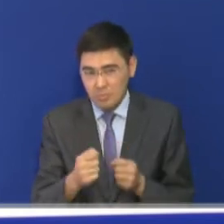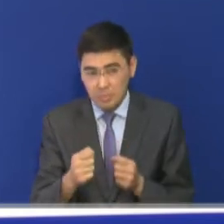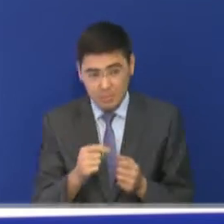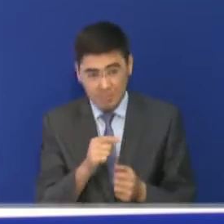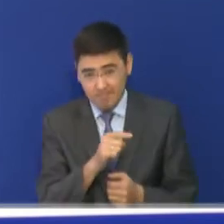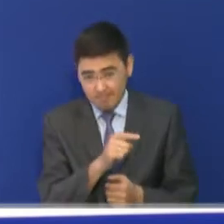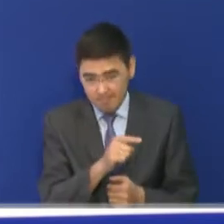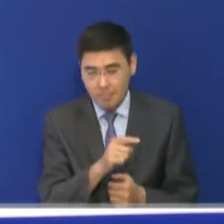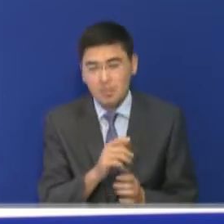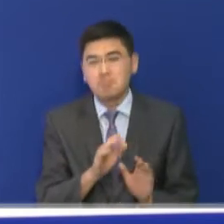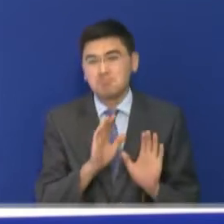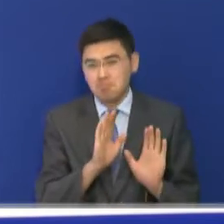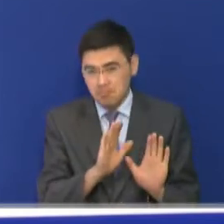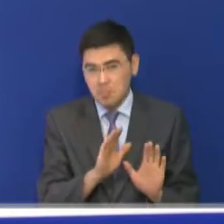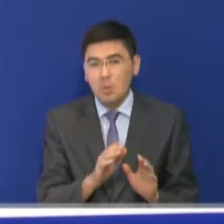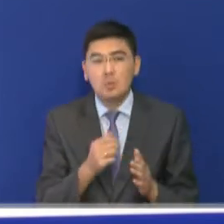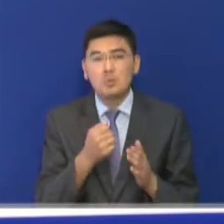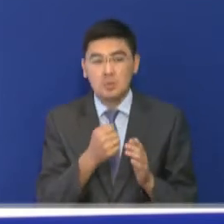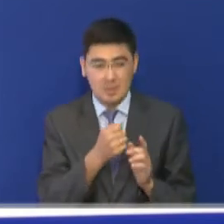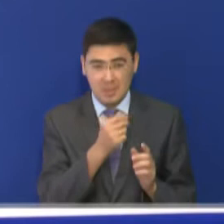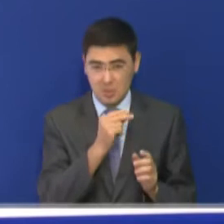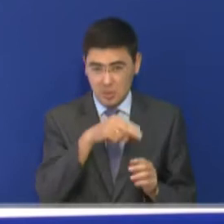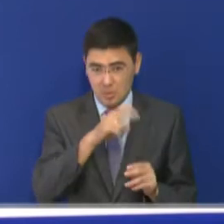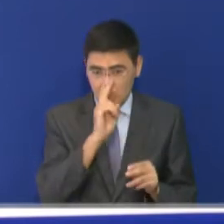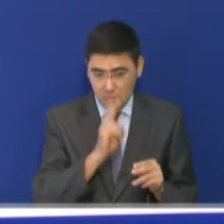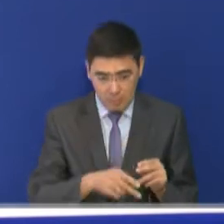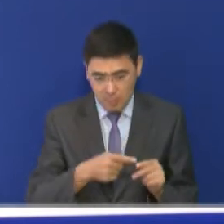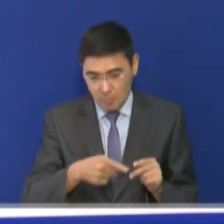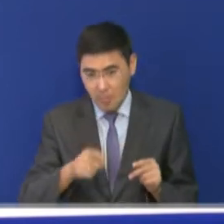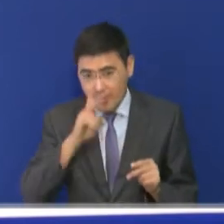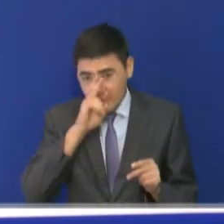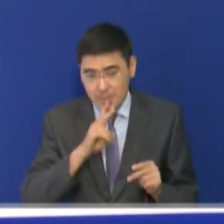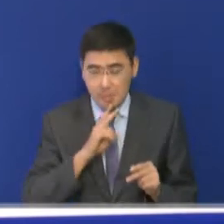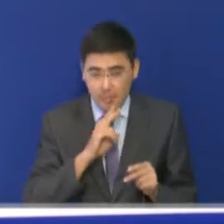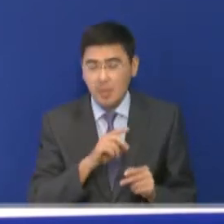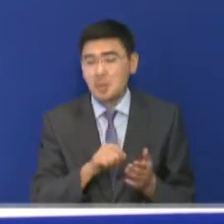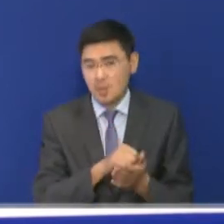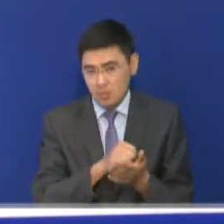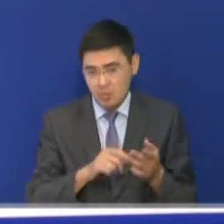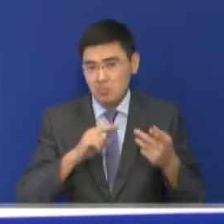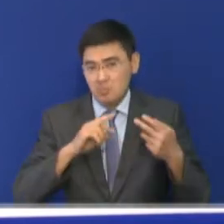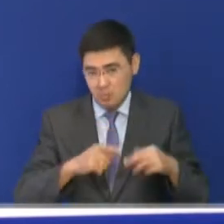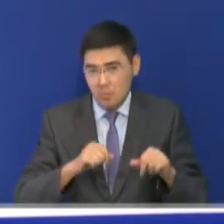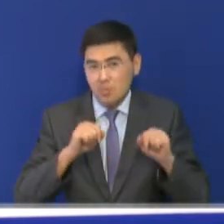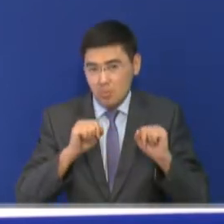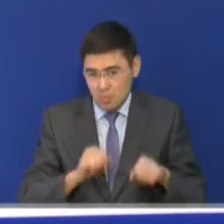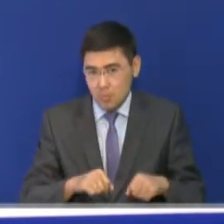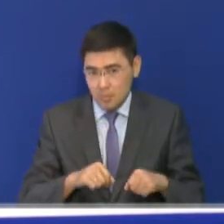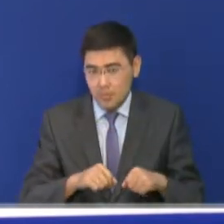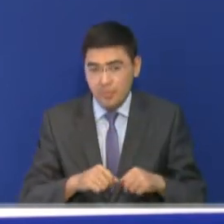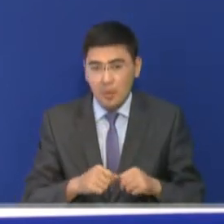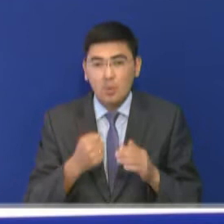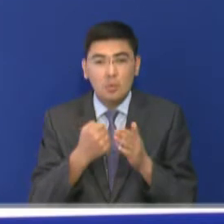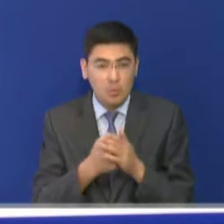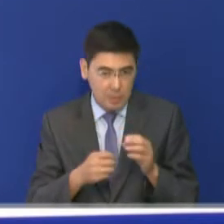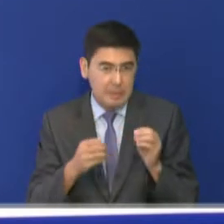кеткен құжаттарды төтенше жағдай аяқталған күннен бастап 2 ай ішінде ауыстыруға болады. Қаулы бойынша 10-ші шілдеге дейін жарамды деп танылған